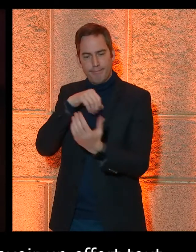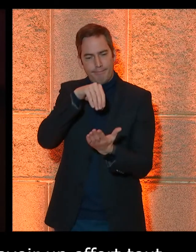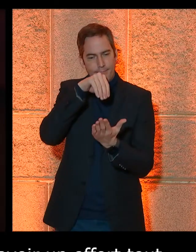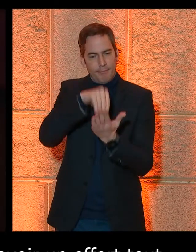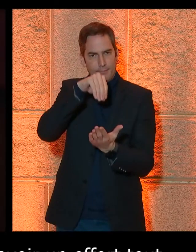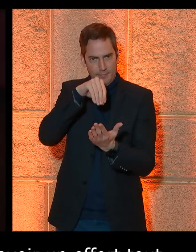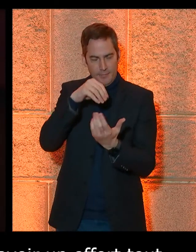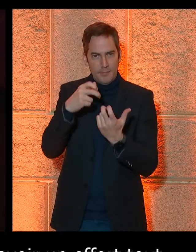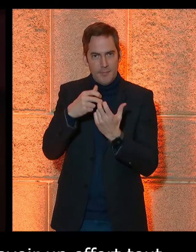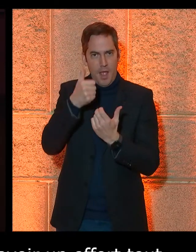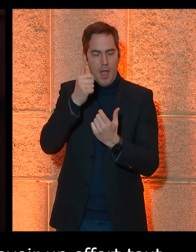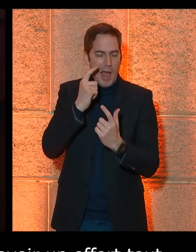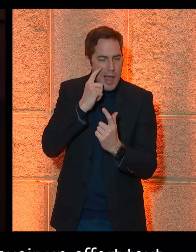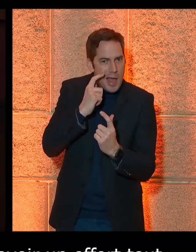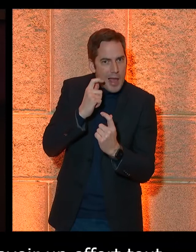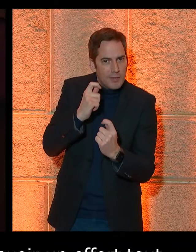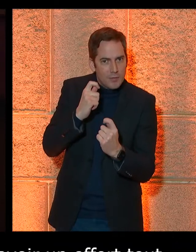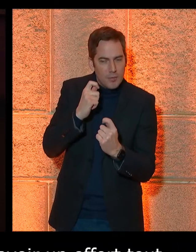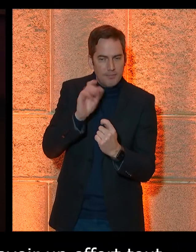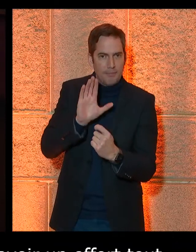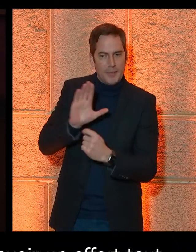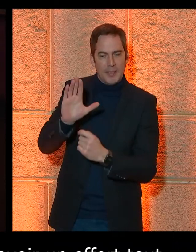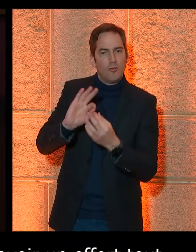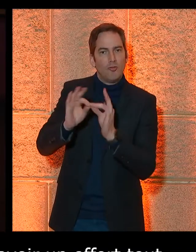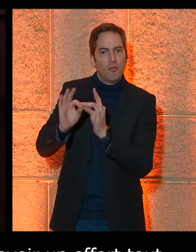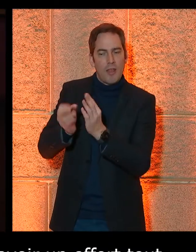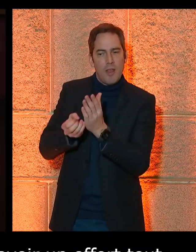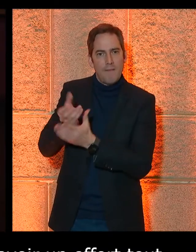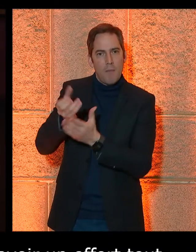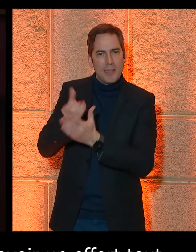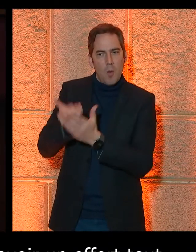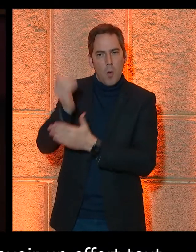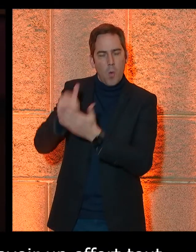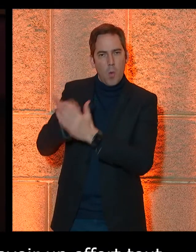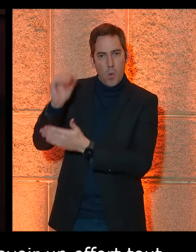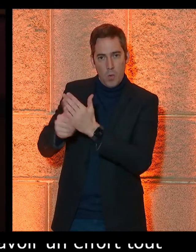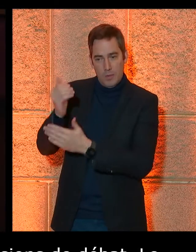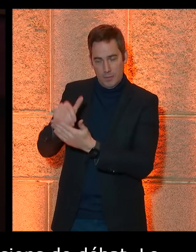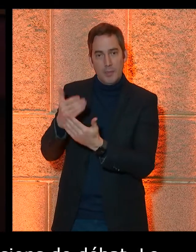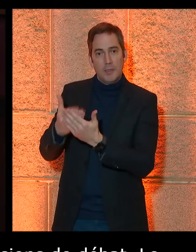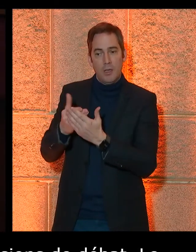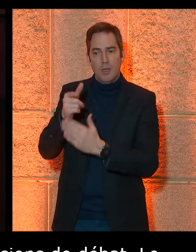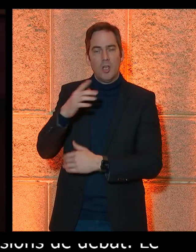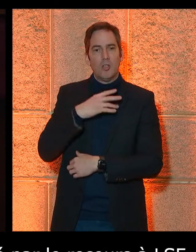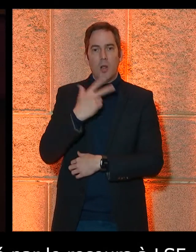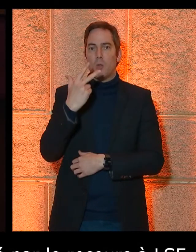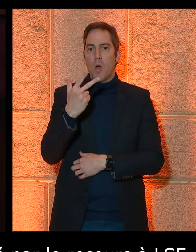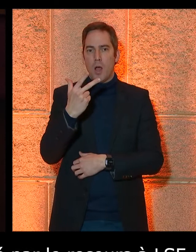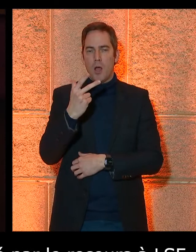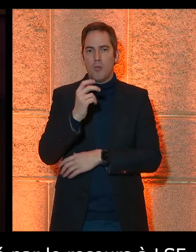et avec une particulière attention pour les chaînes d'information en continu, qui, en plus des 3 JT